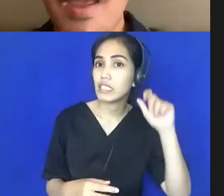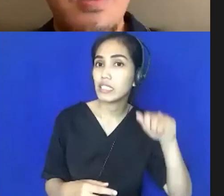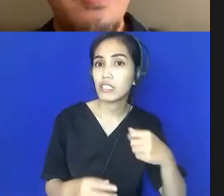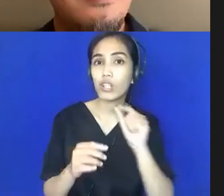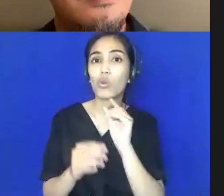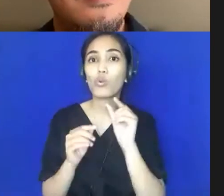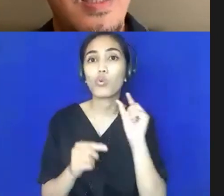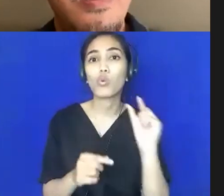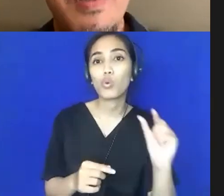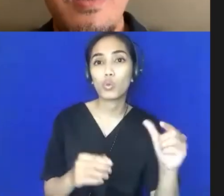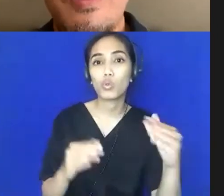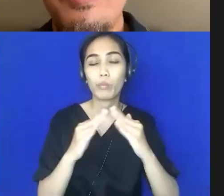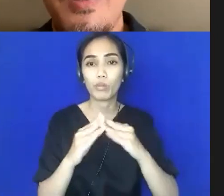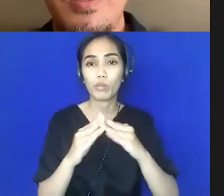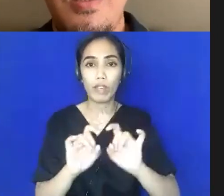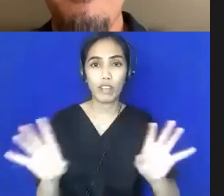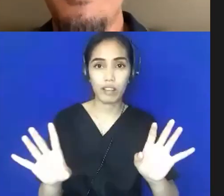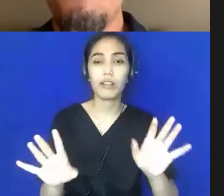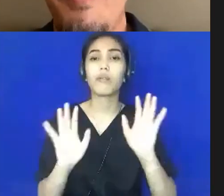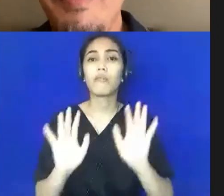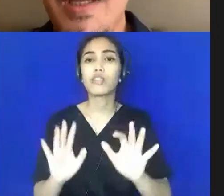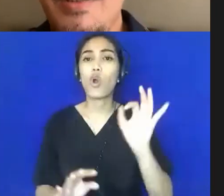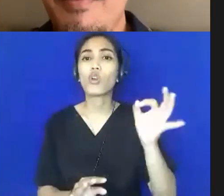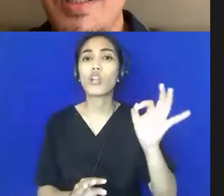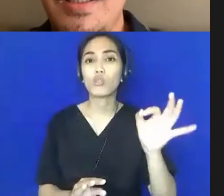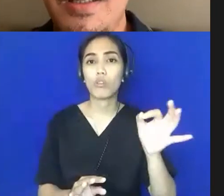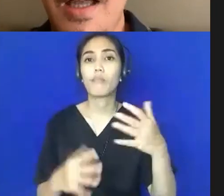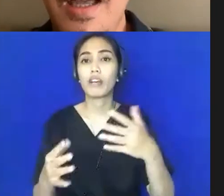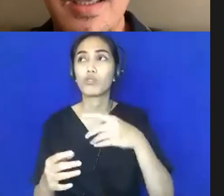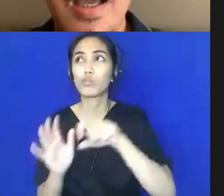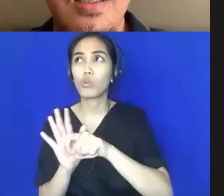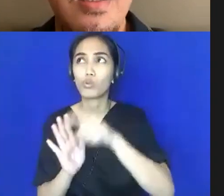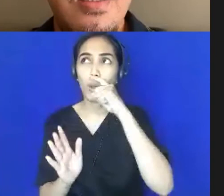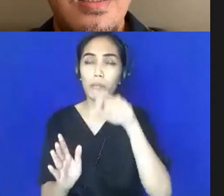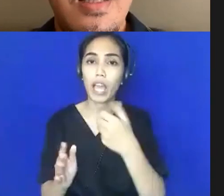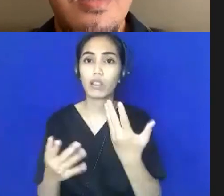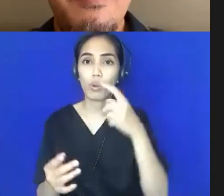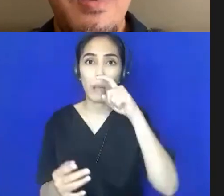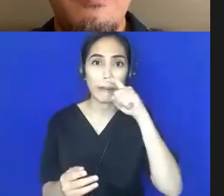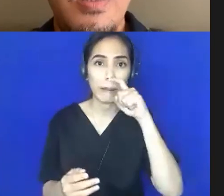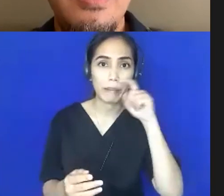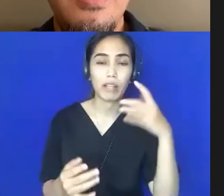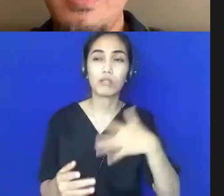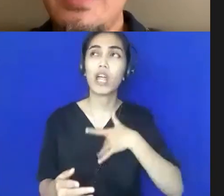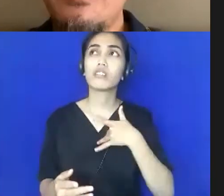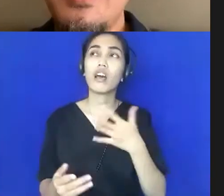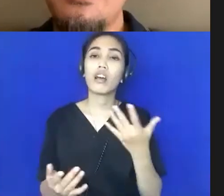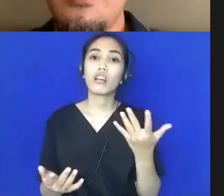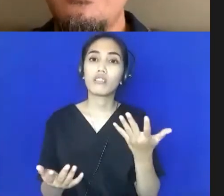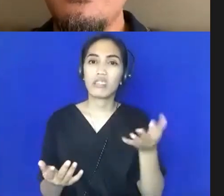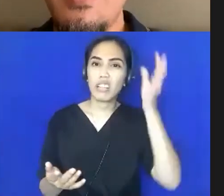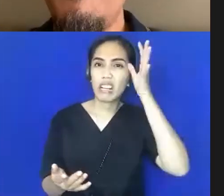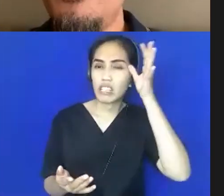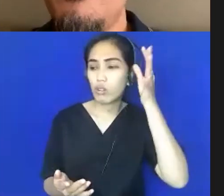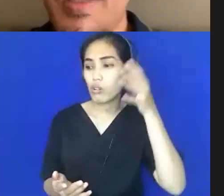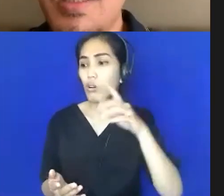gitu ya. Ada banyak orang tua ada banyak suami misalnya, atau banyak ayah yang ngerasa bahwa dia tidak tahu